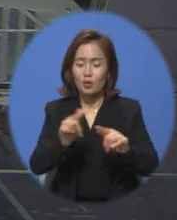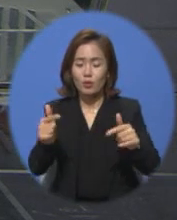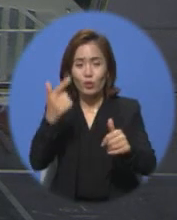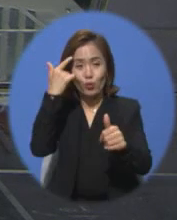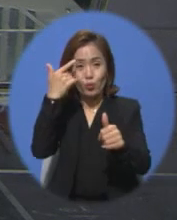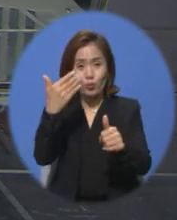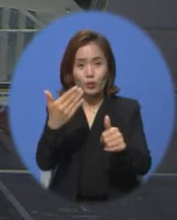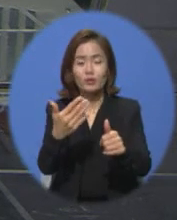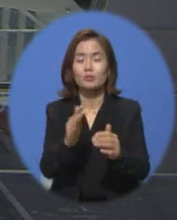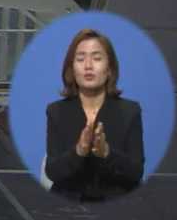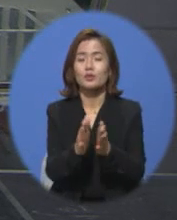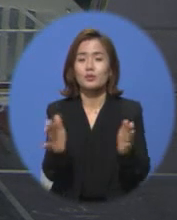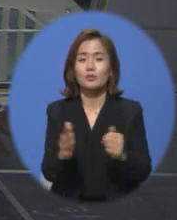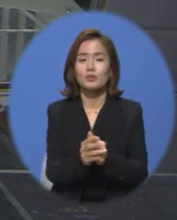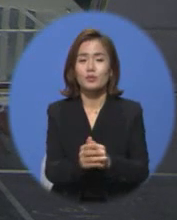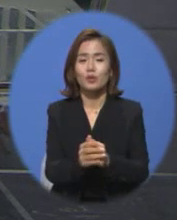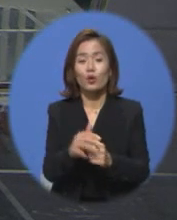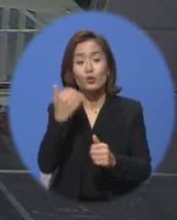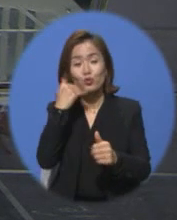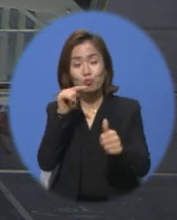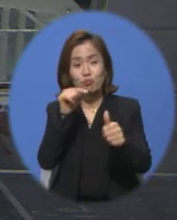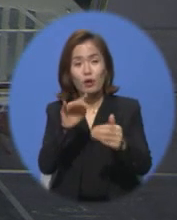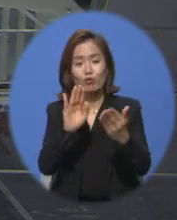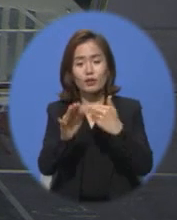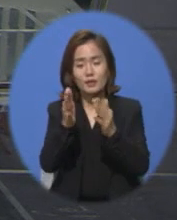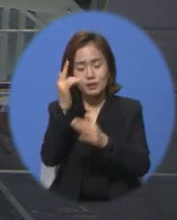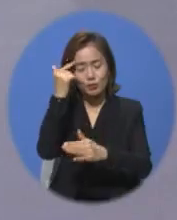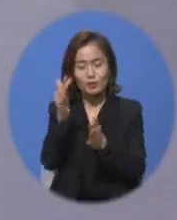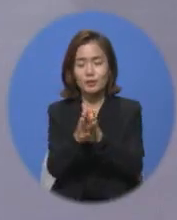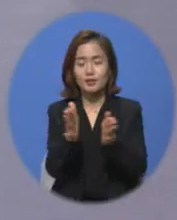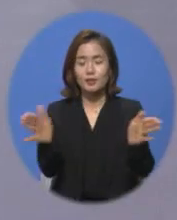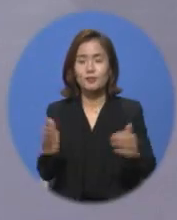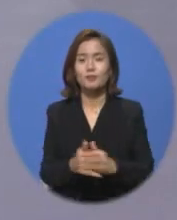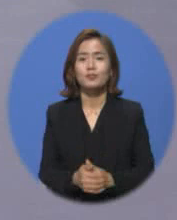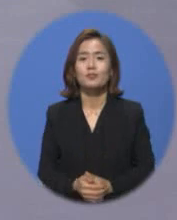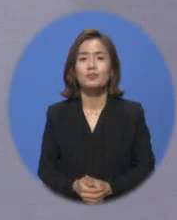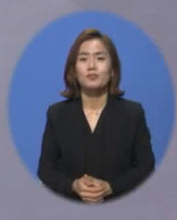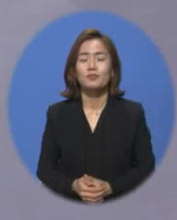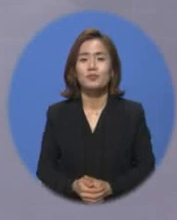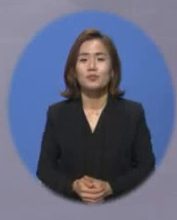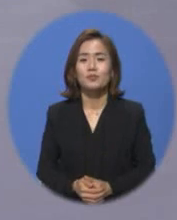지원자에게골고루질문해주시기바랍니다.질문하시기전에 어떤후보자를대상으로질문하는지명확히밝혀주시기바랍니다 . 예